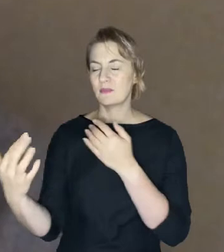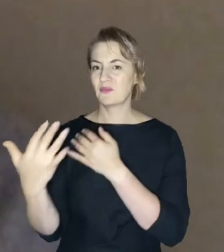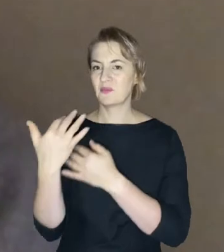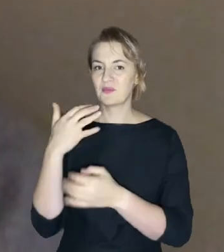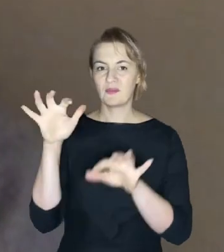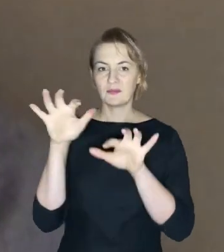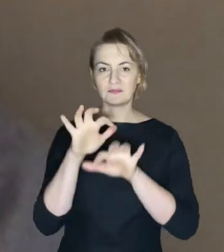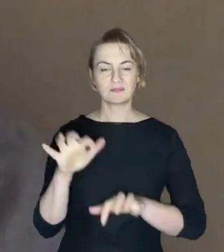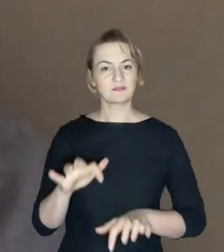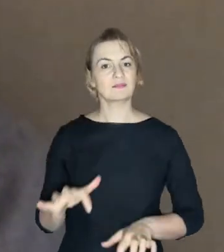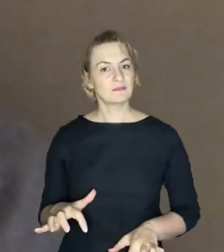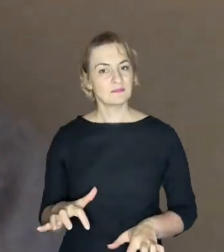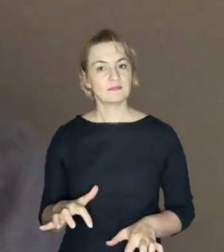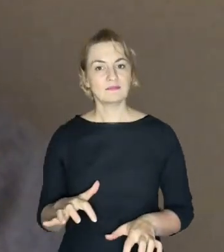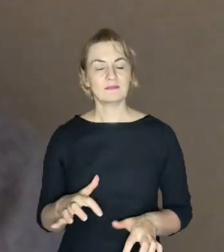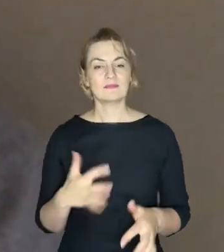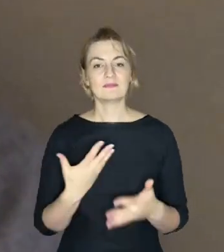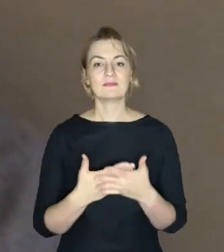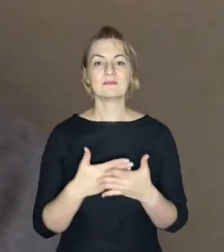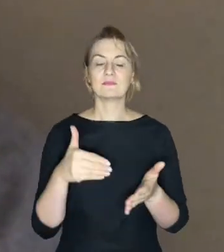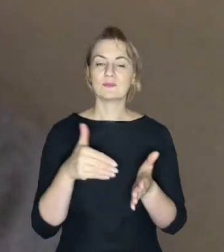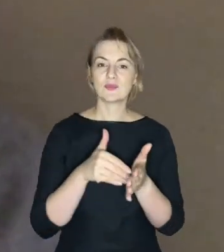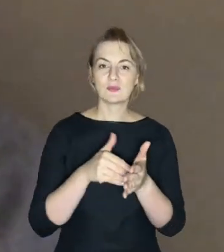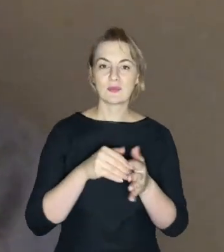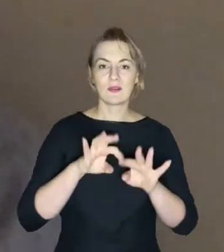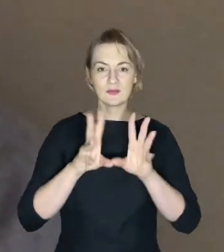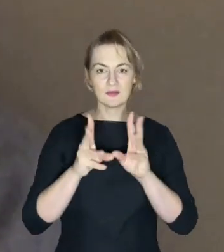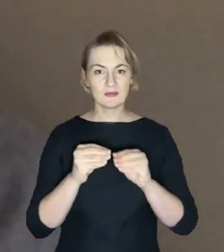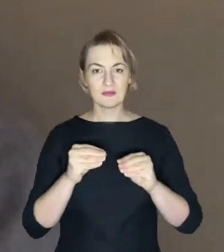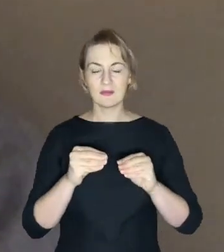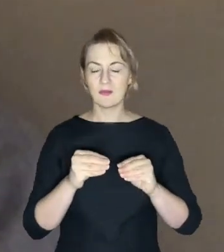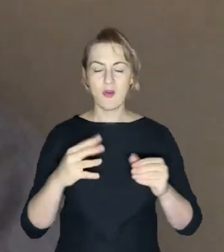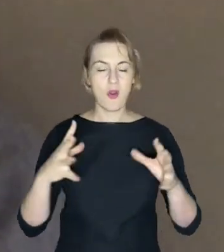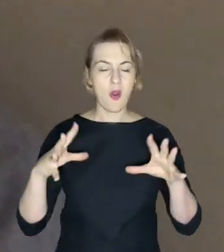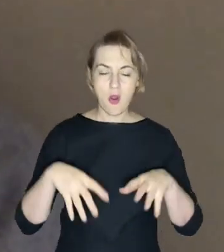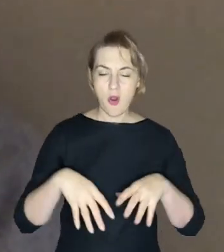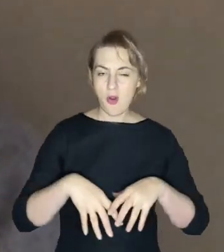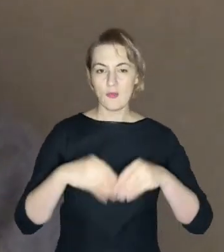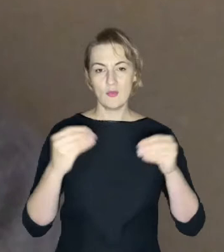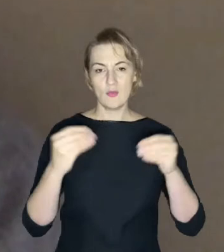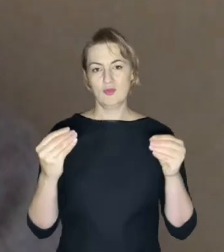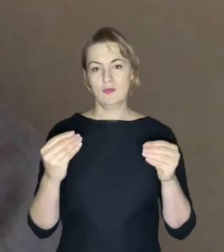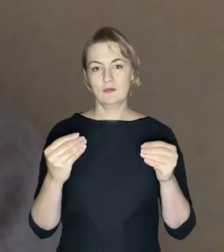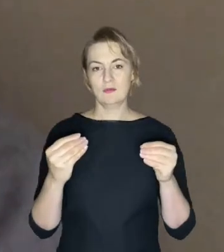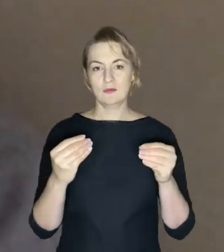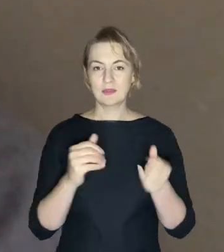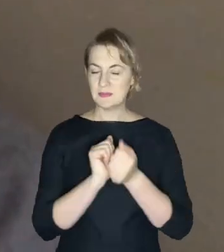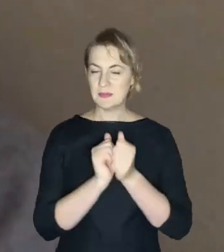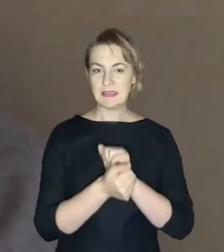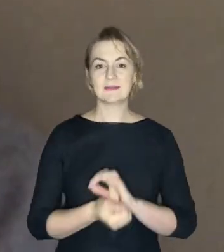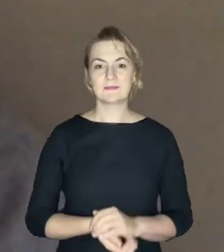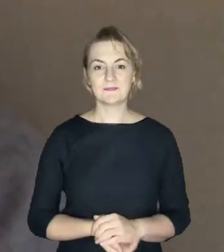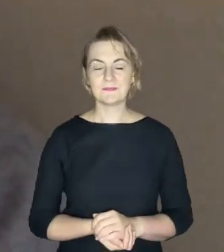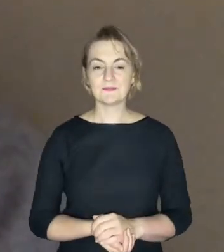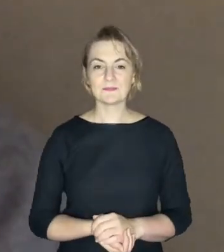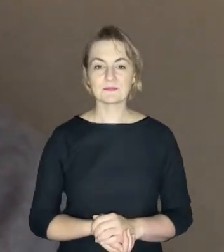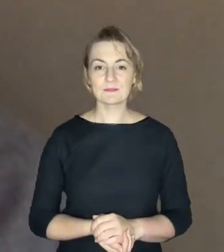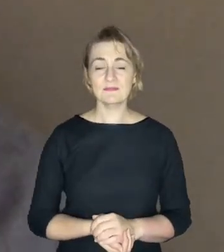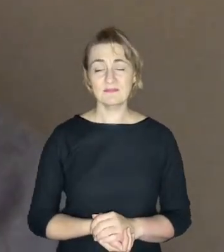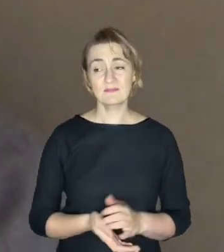No i że trzeba po prostu wszystko zresetować. No, no, do tego zmierza ten